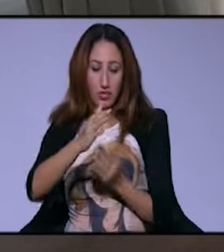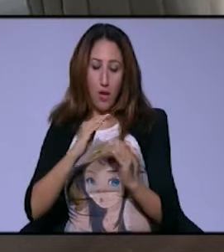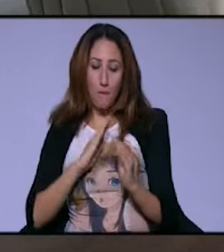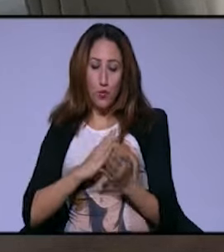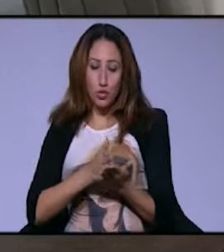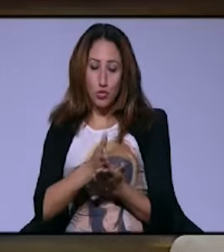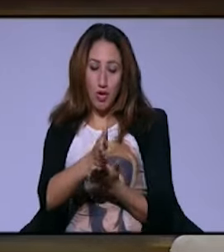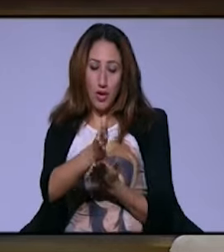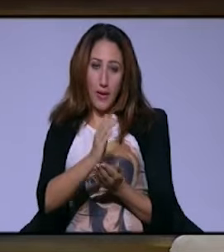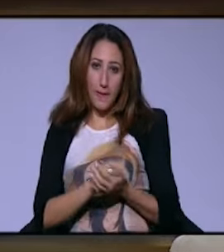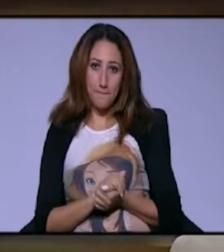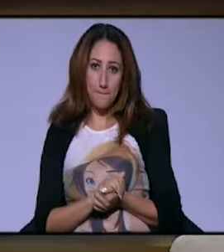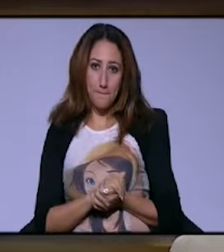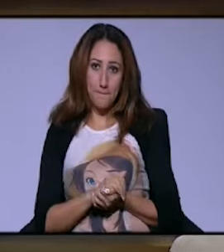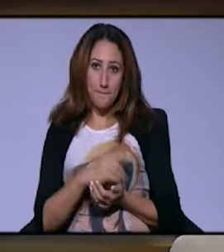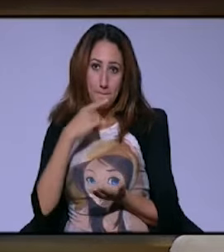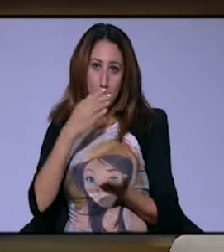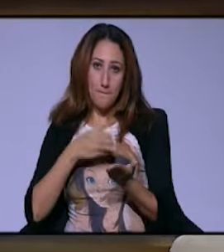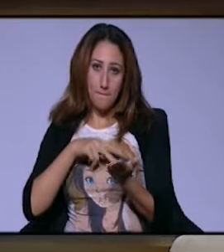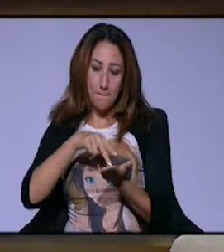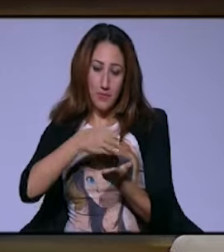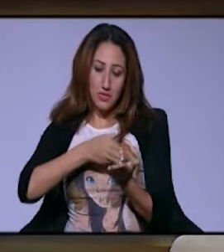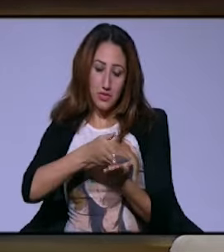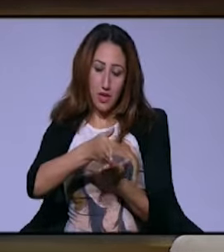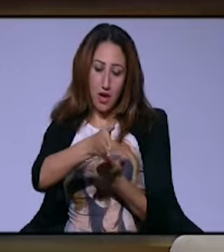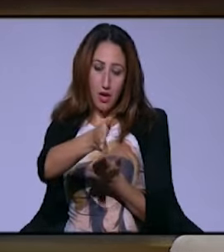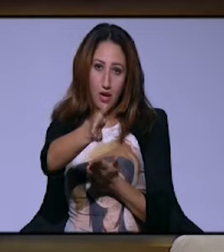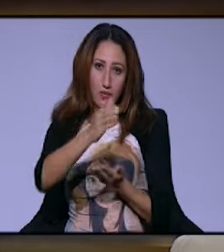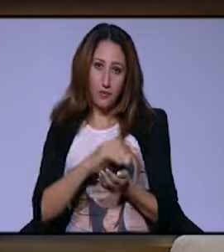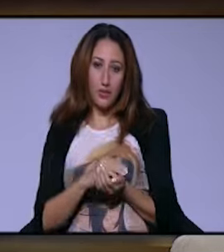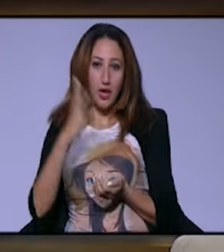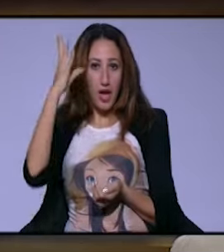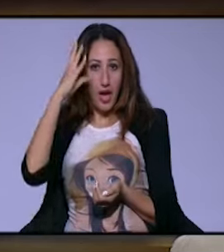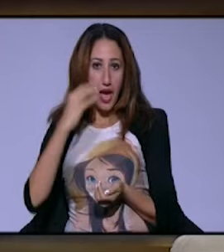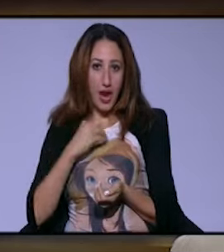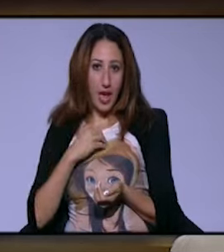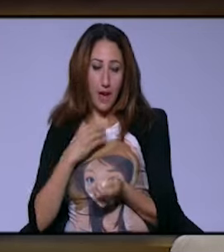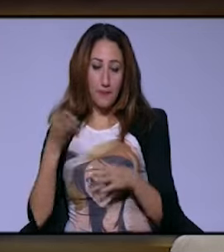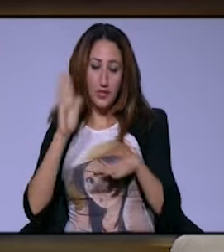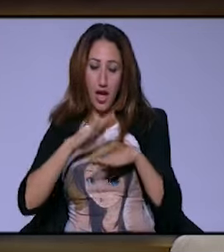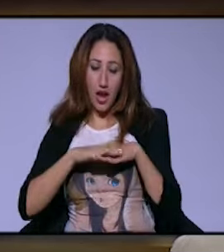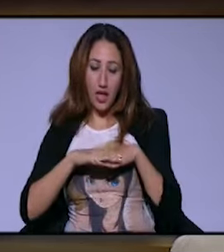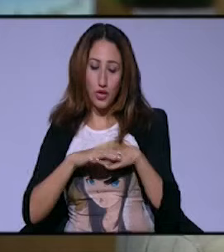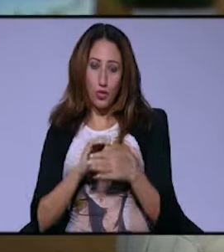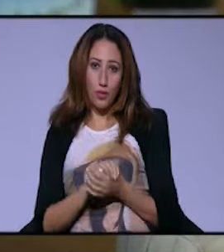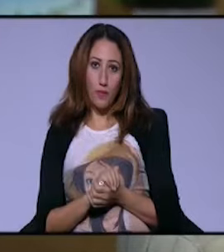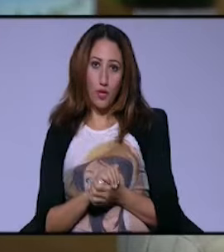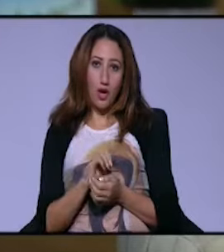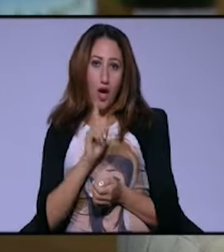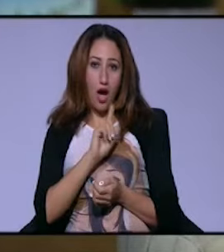المستقيم، صراط الذين أنعمت عليهم